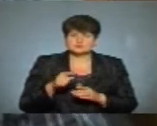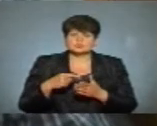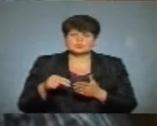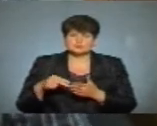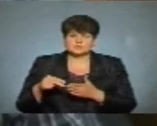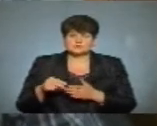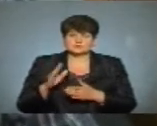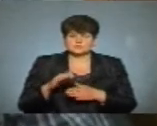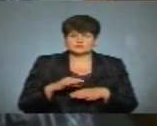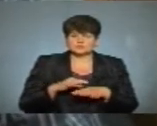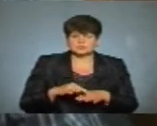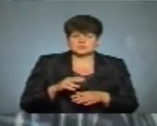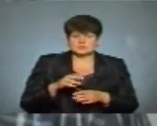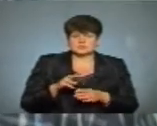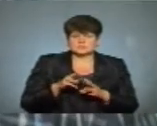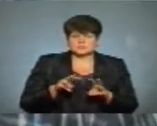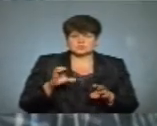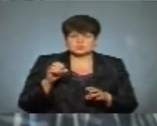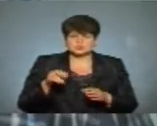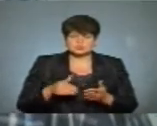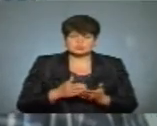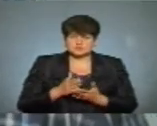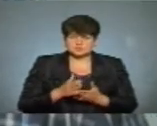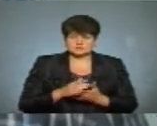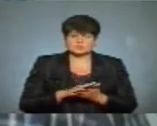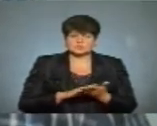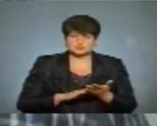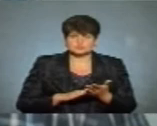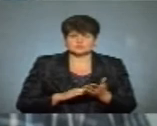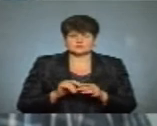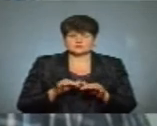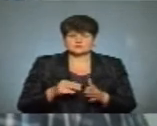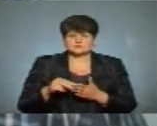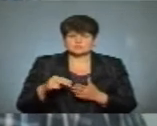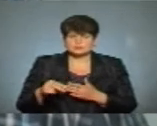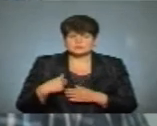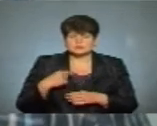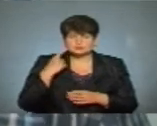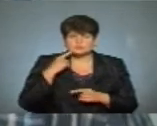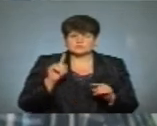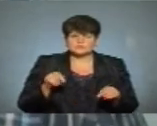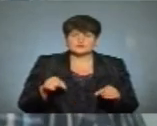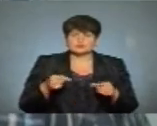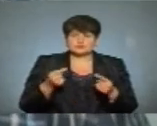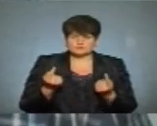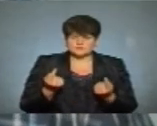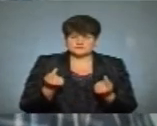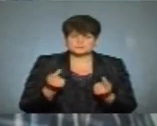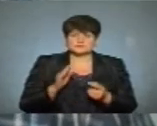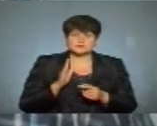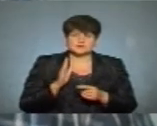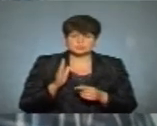закупівлю буде здійснювати Мінсоцполітики. Тривають процедури закупівлі, я думаю, що тільки вони будуть відновлені,